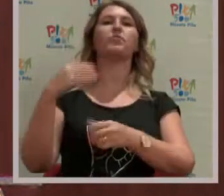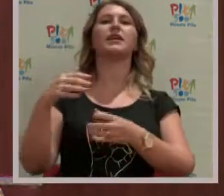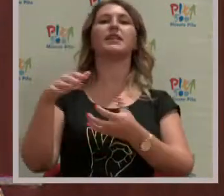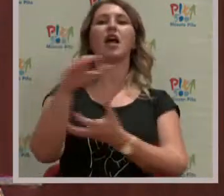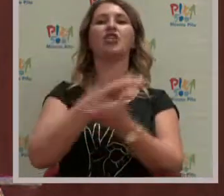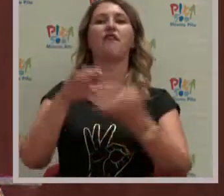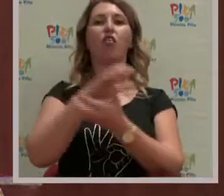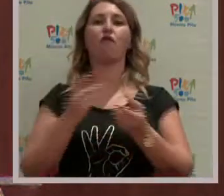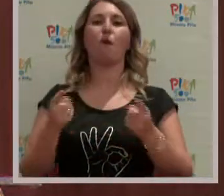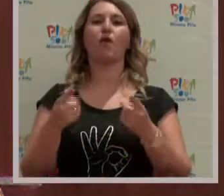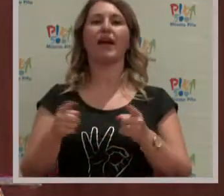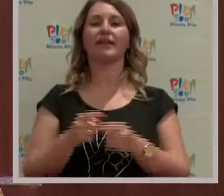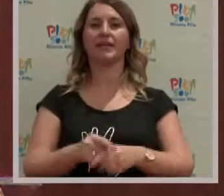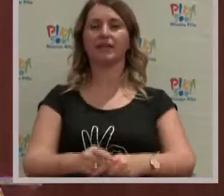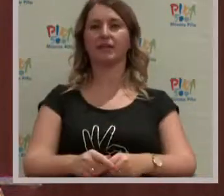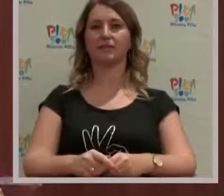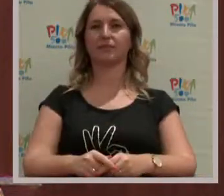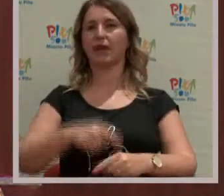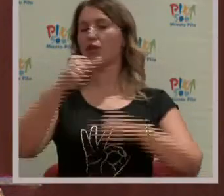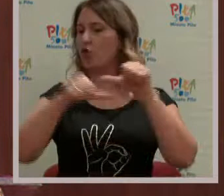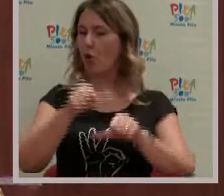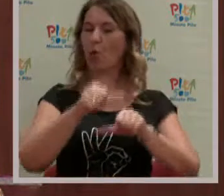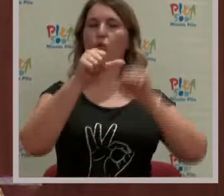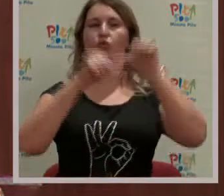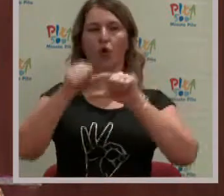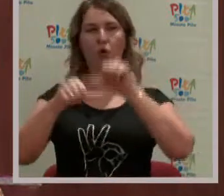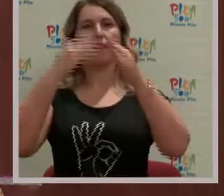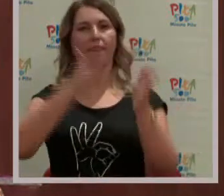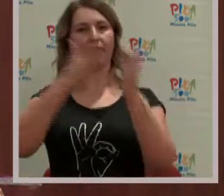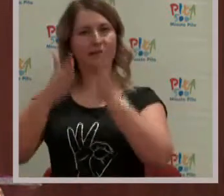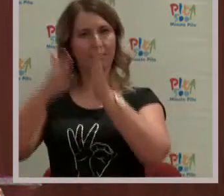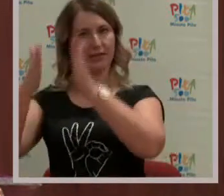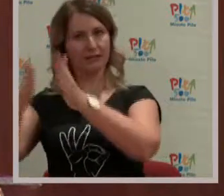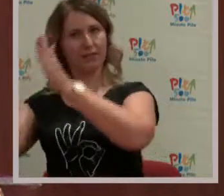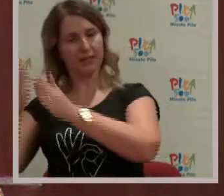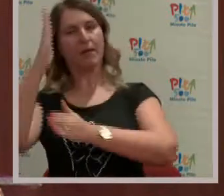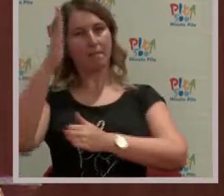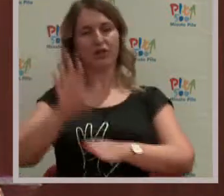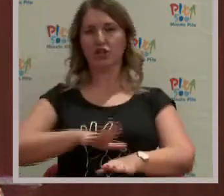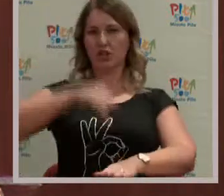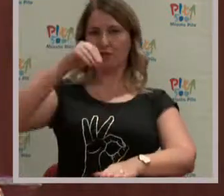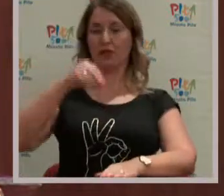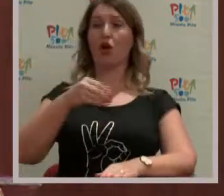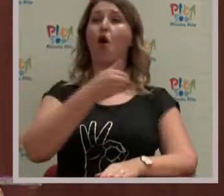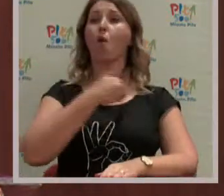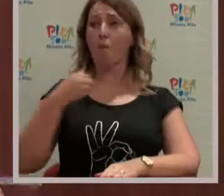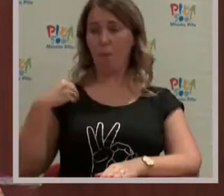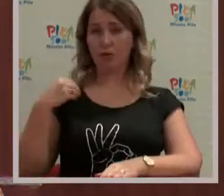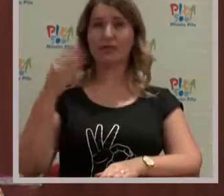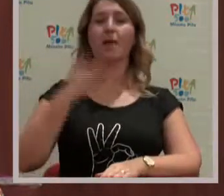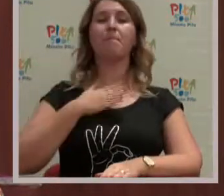od zeszłej niedzieli co roku będziemy świętowali języki migowe. W Polsce mamy polski język migowy.